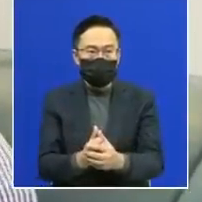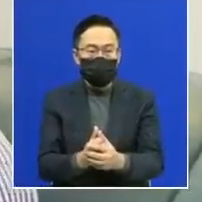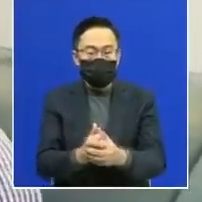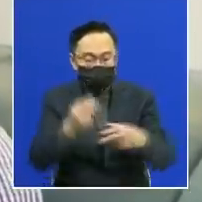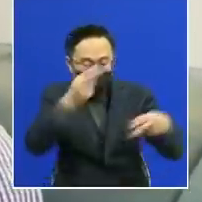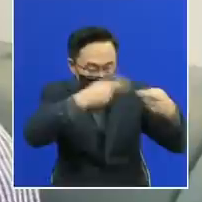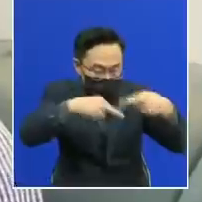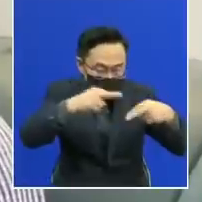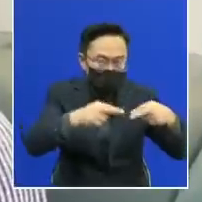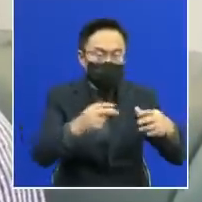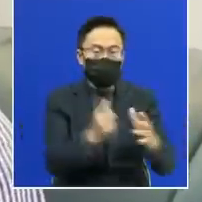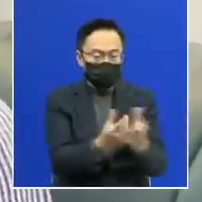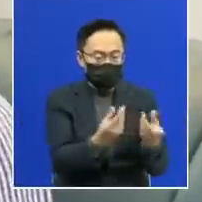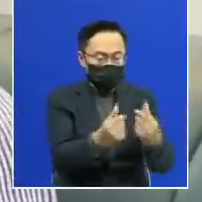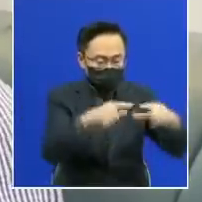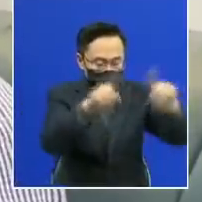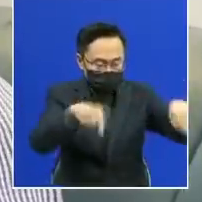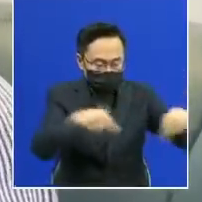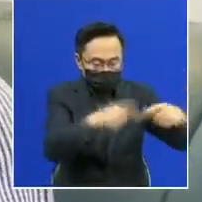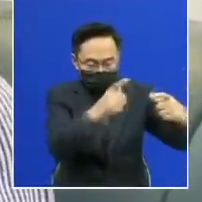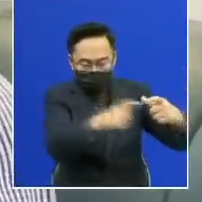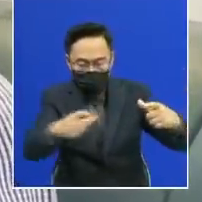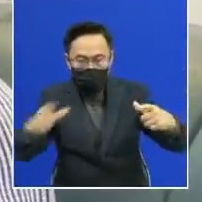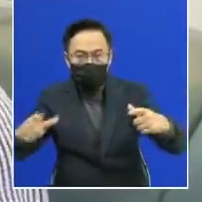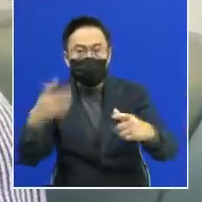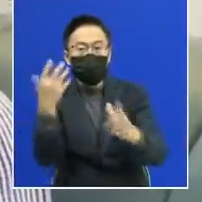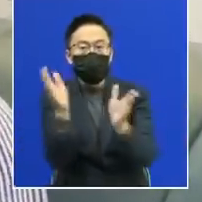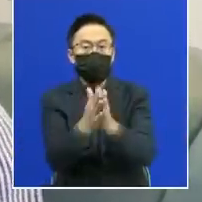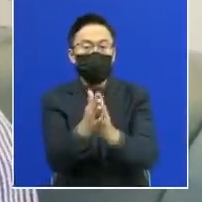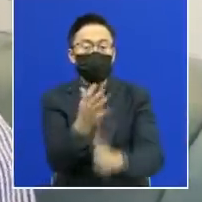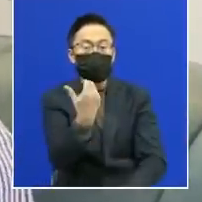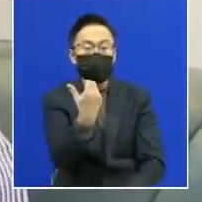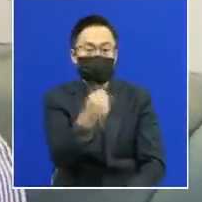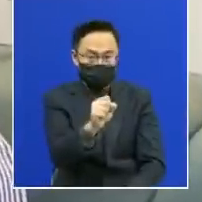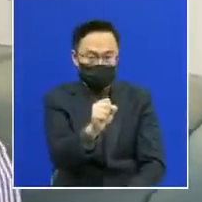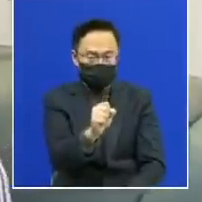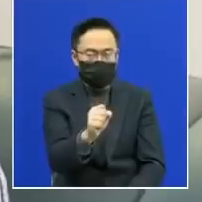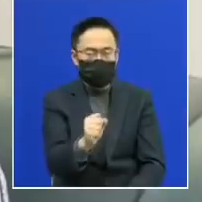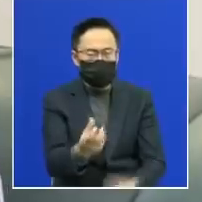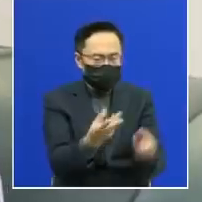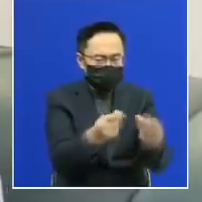ปลงตรวจ10แปลงเนี่ยใน10แปลงนี่มี2แปลงเนี่ย